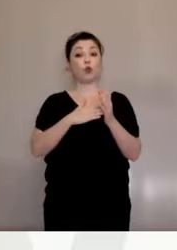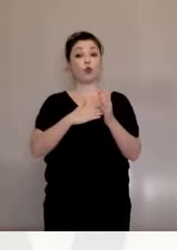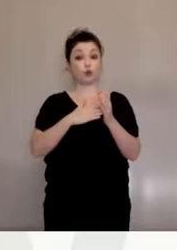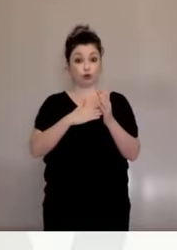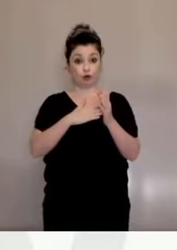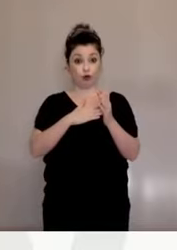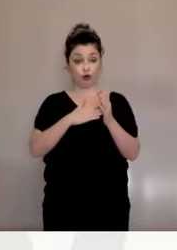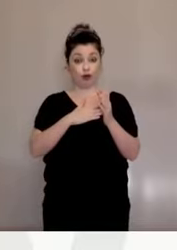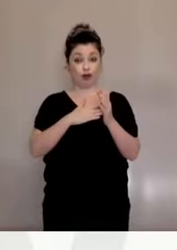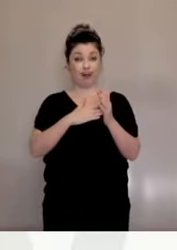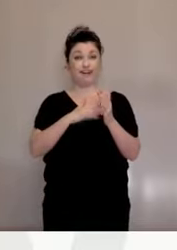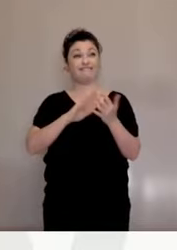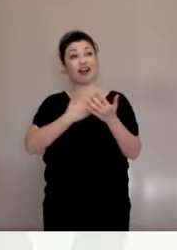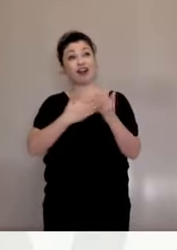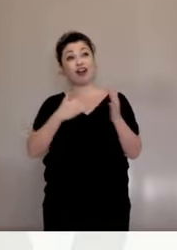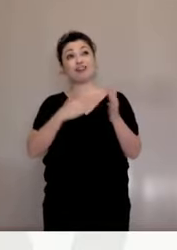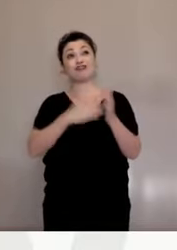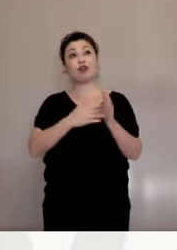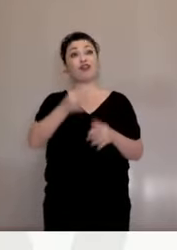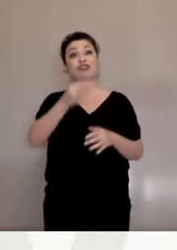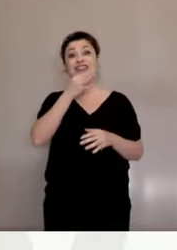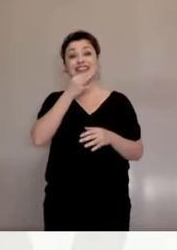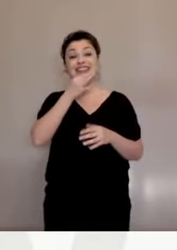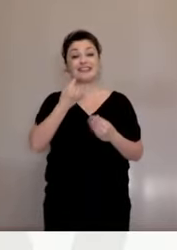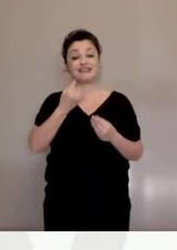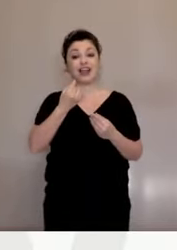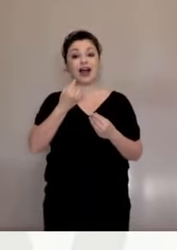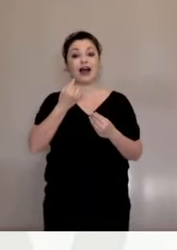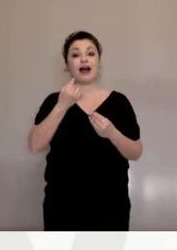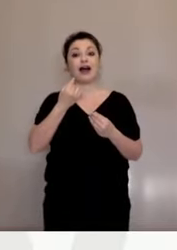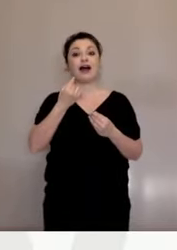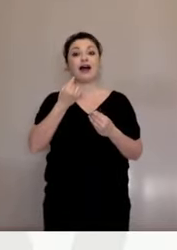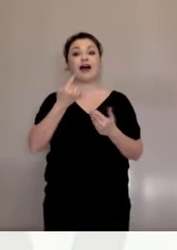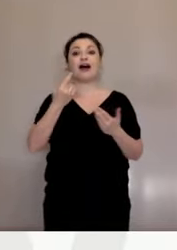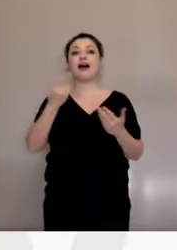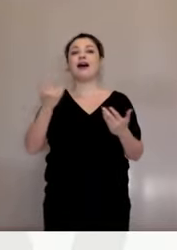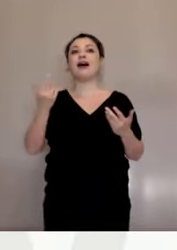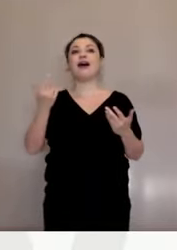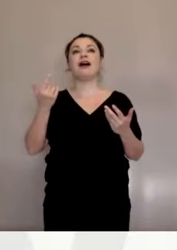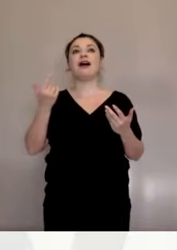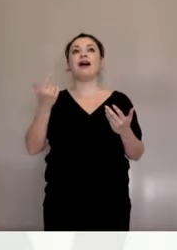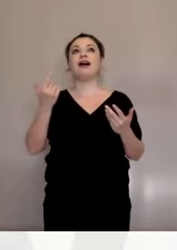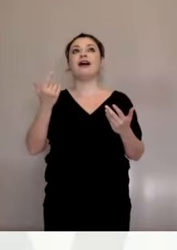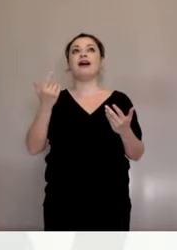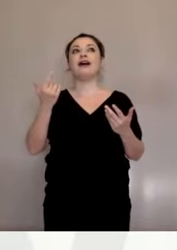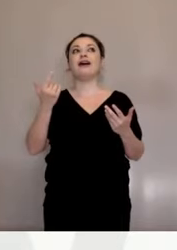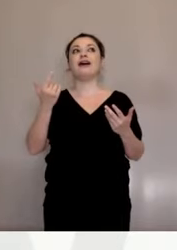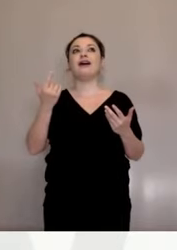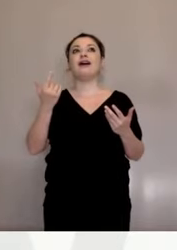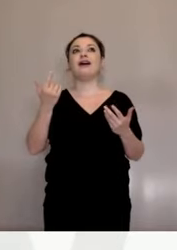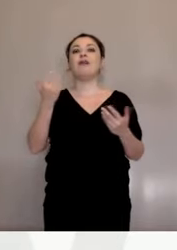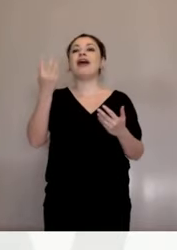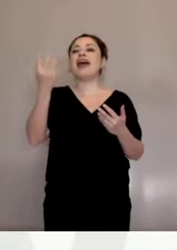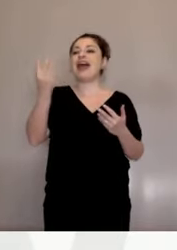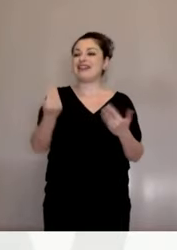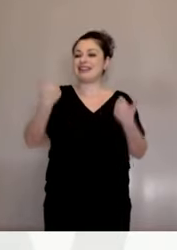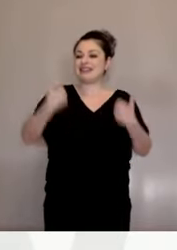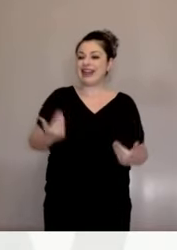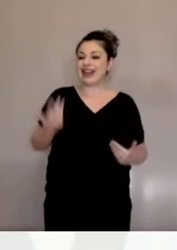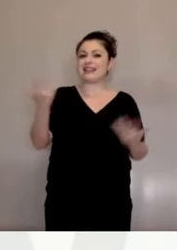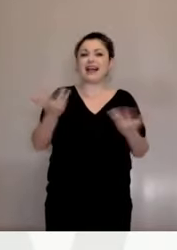vuole dire che non è nulla altra esistenza,